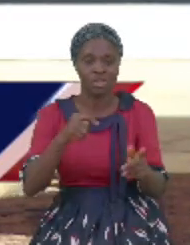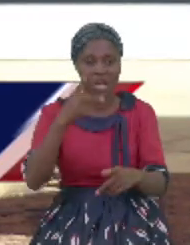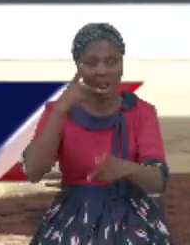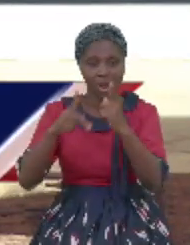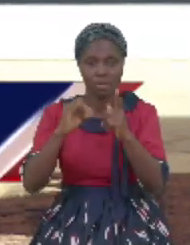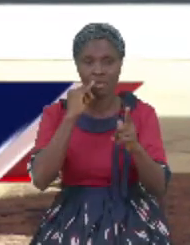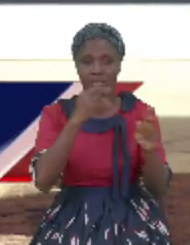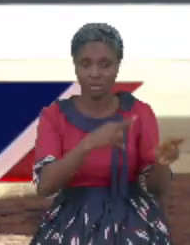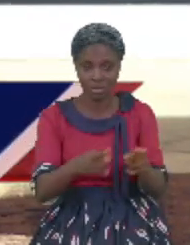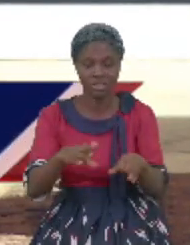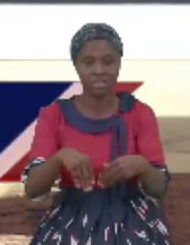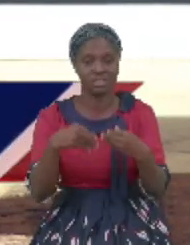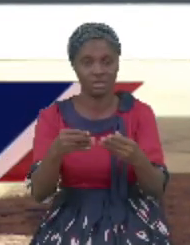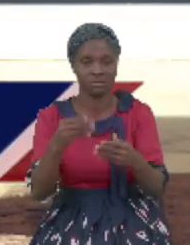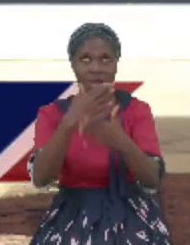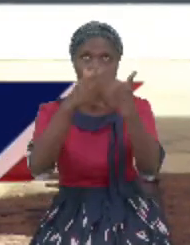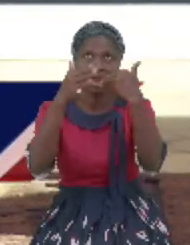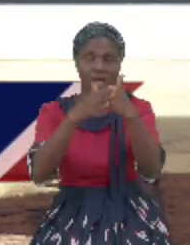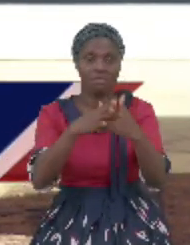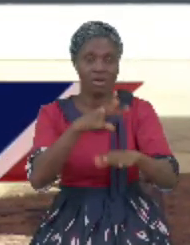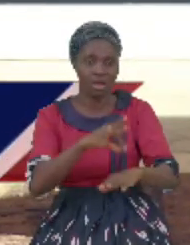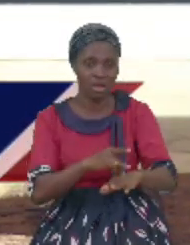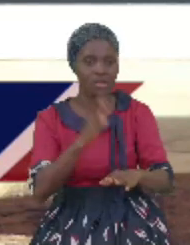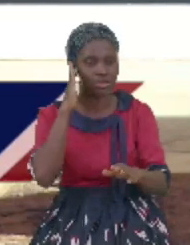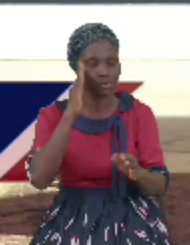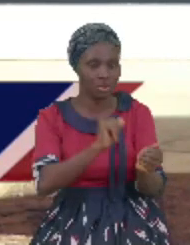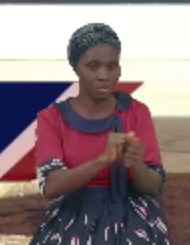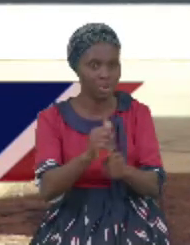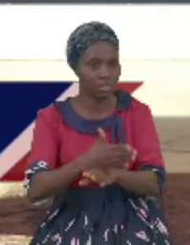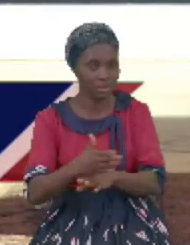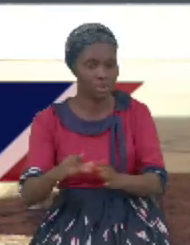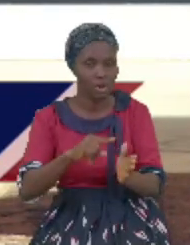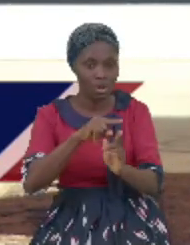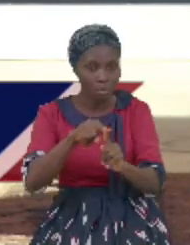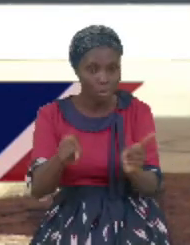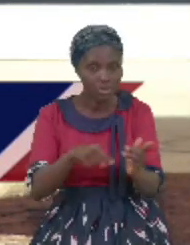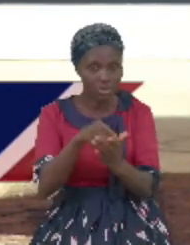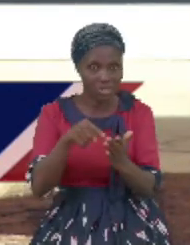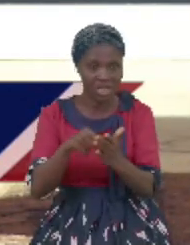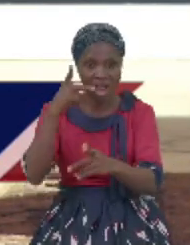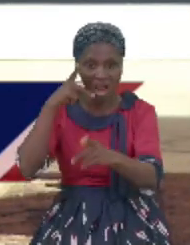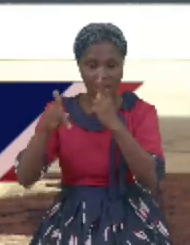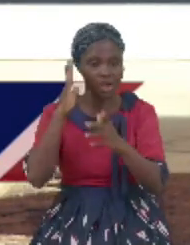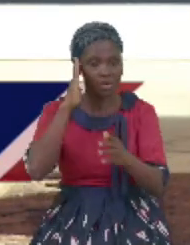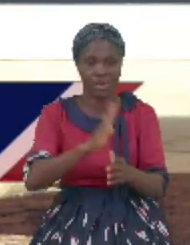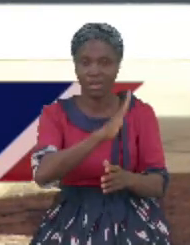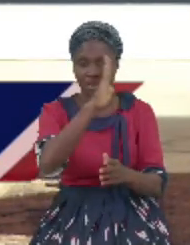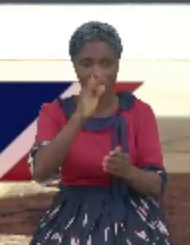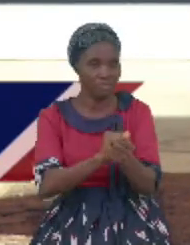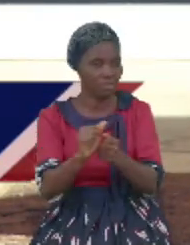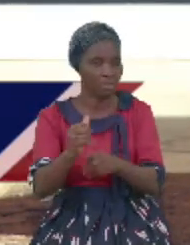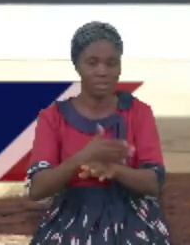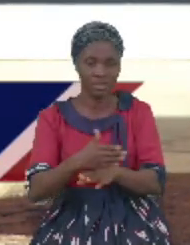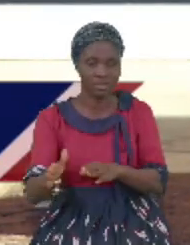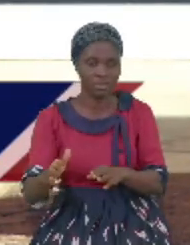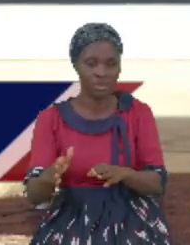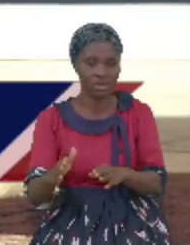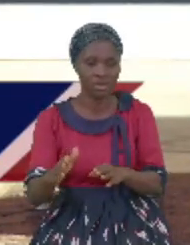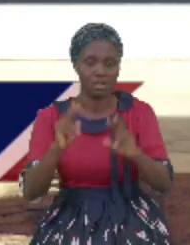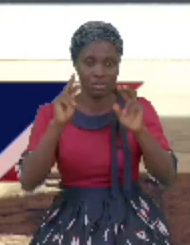La prophétie est déjà donnée, c'est inchangeable. Le ciel et la terre passeront, mais cette prophétie ne passera pas.